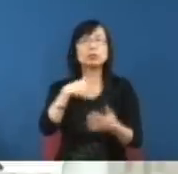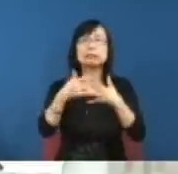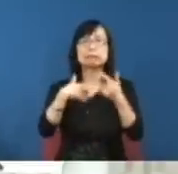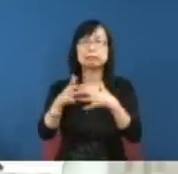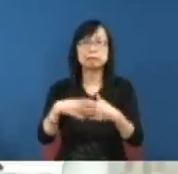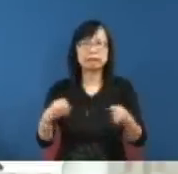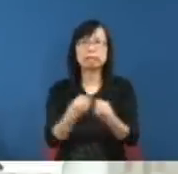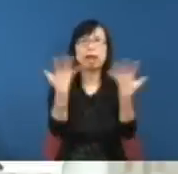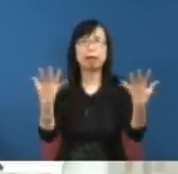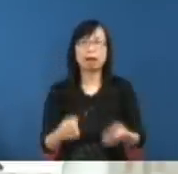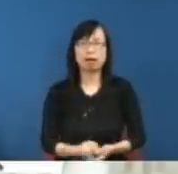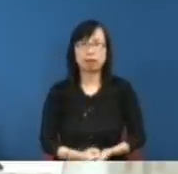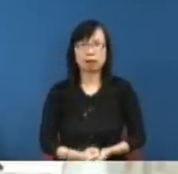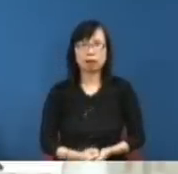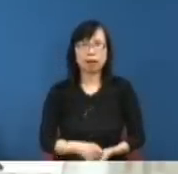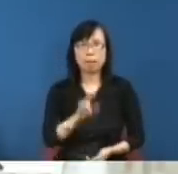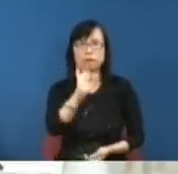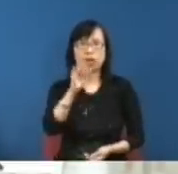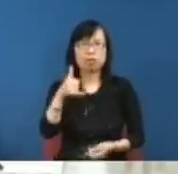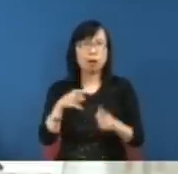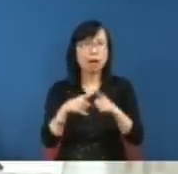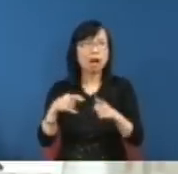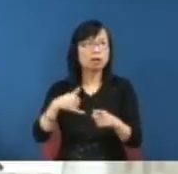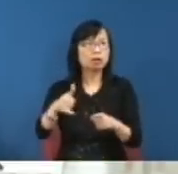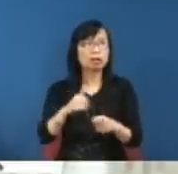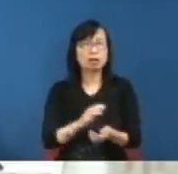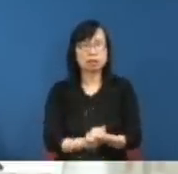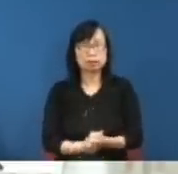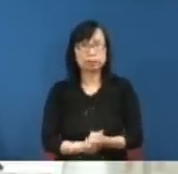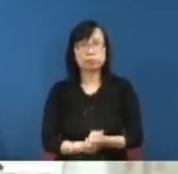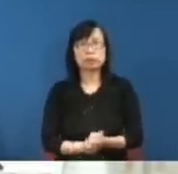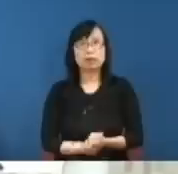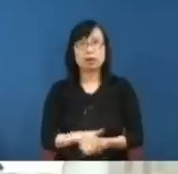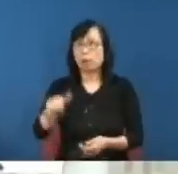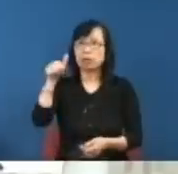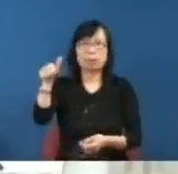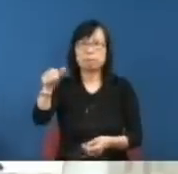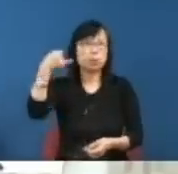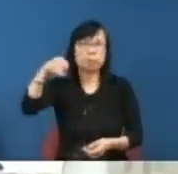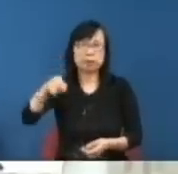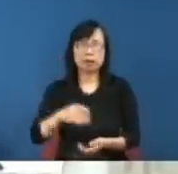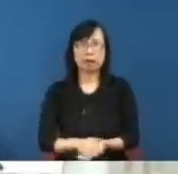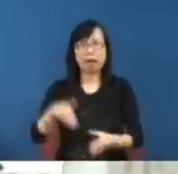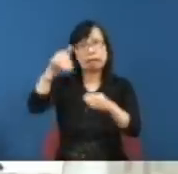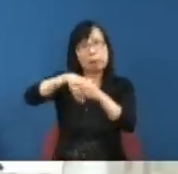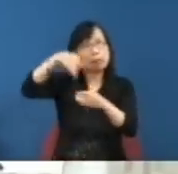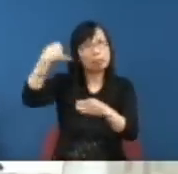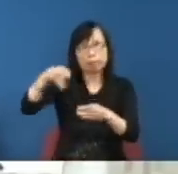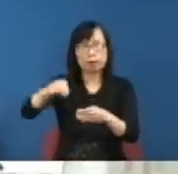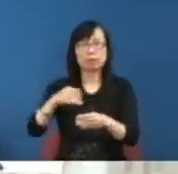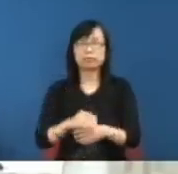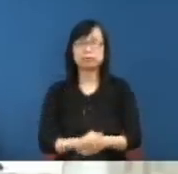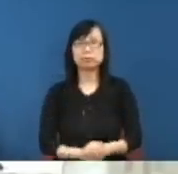老鼠出嚟巡下遊啦，又唔會撳鐘又唔得啊，投票又唔得啦。咁係